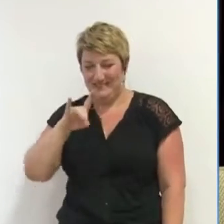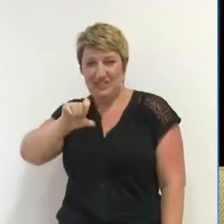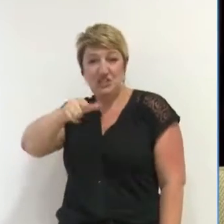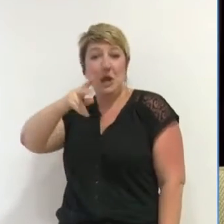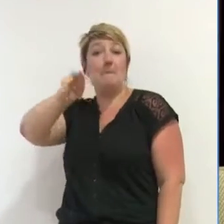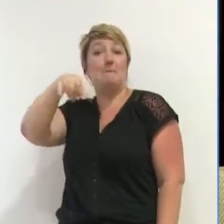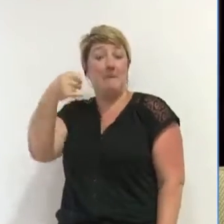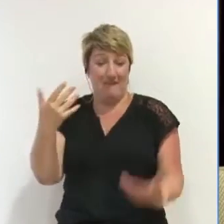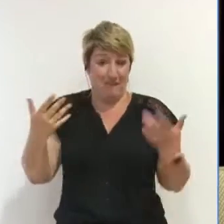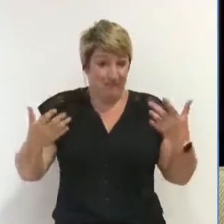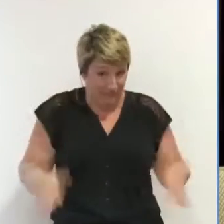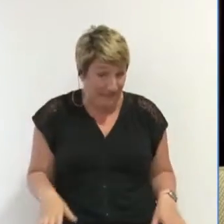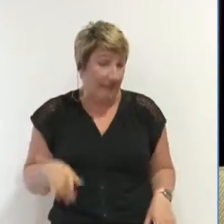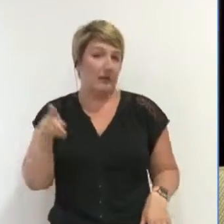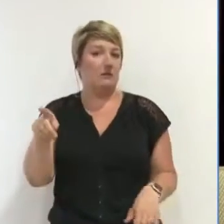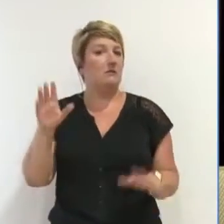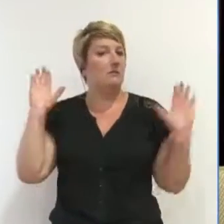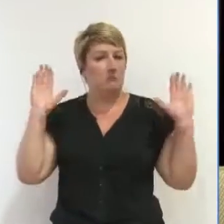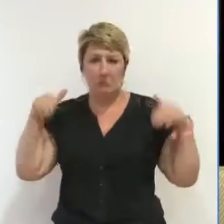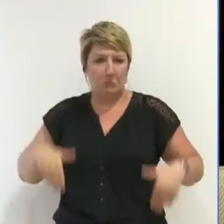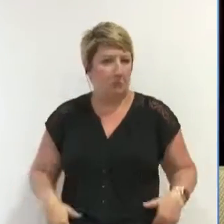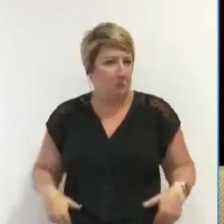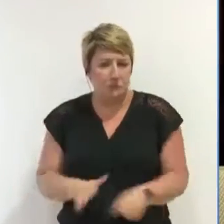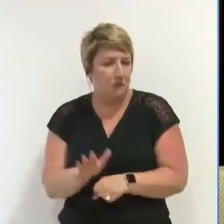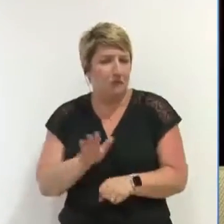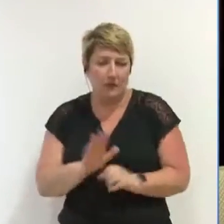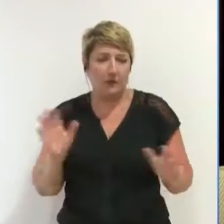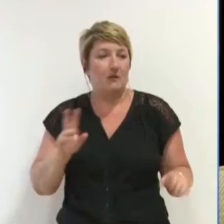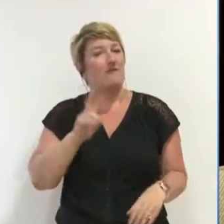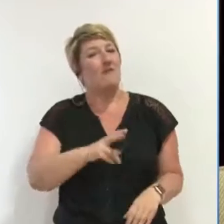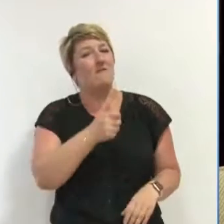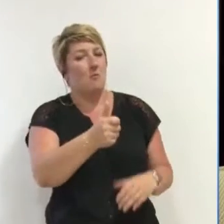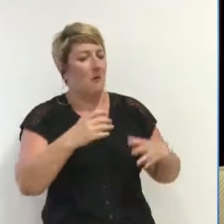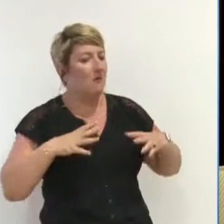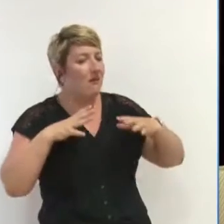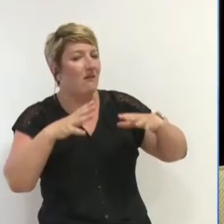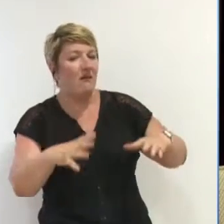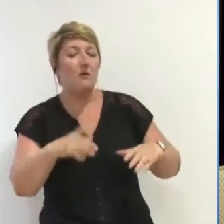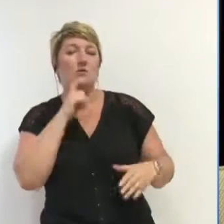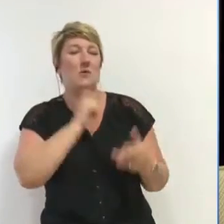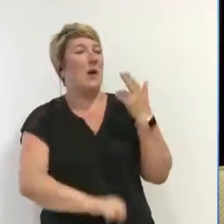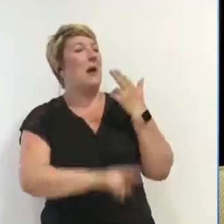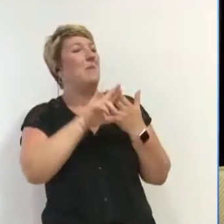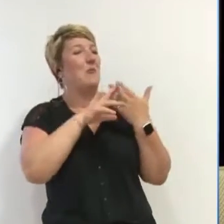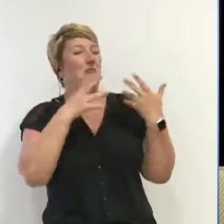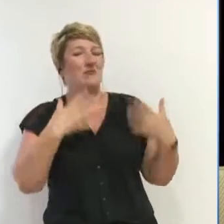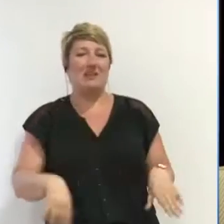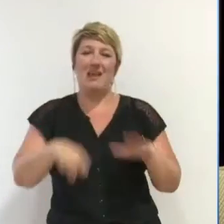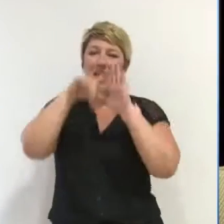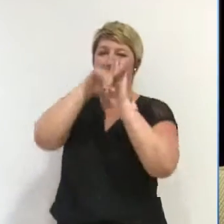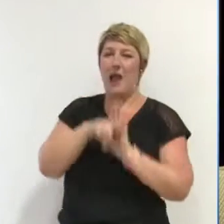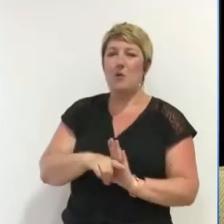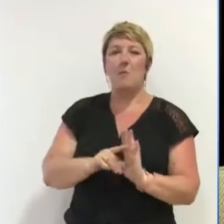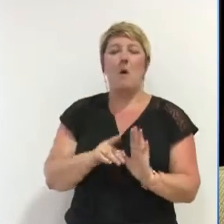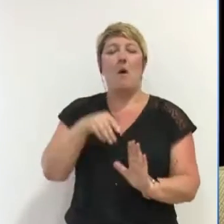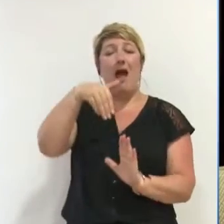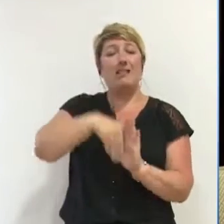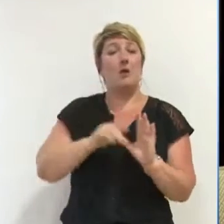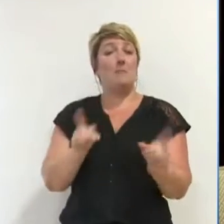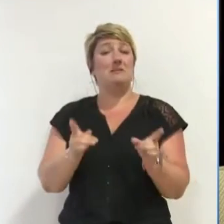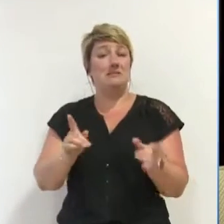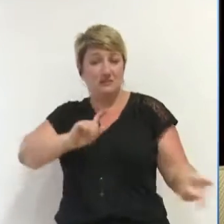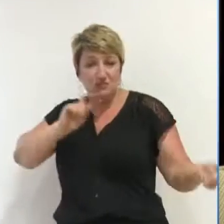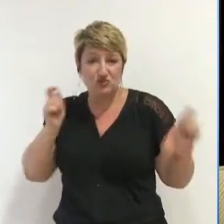Vous vous engagez-vous à dire fermement, alors vous avez en partie répondu tout à l'heure, que vous ne réviserez pas le règlement intérieur des piscines et de